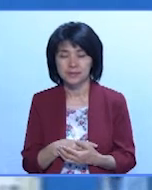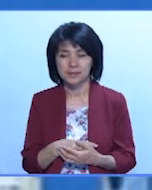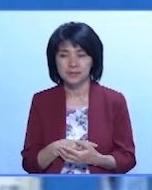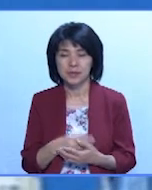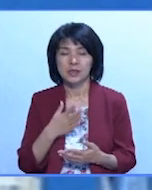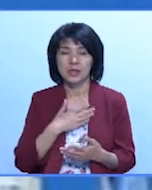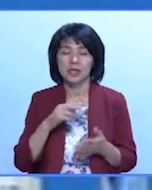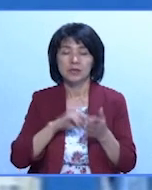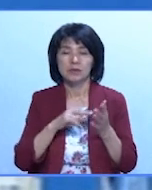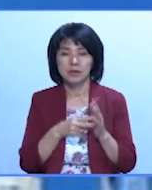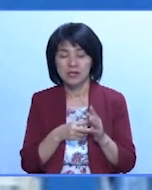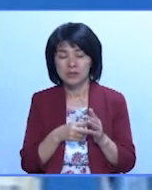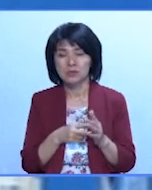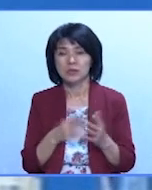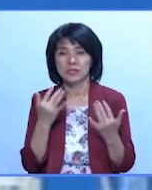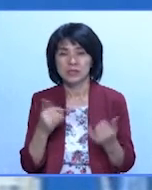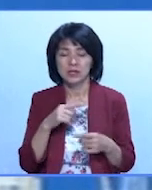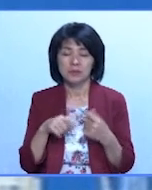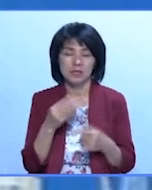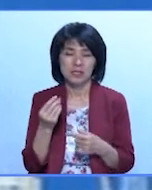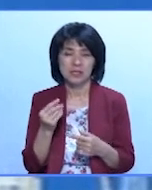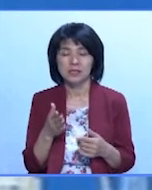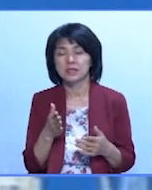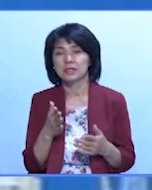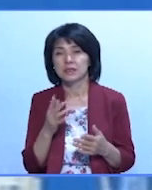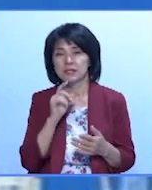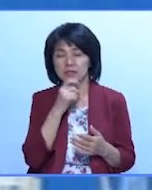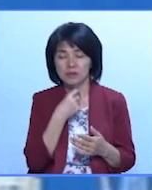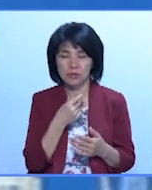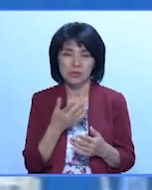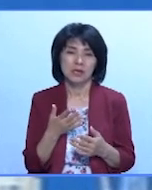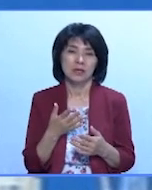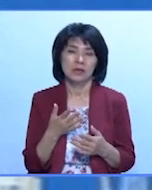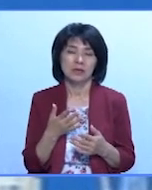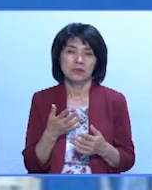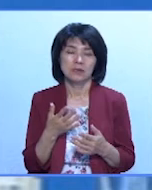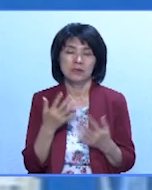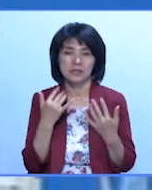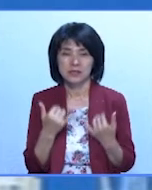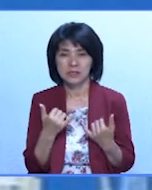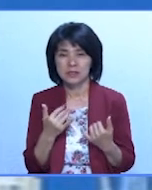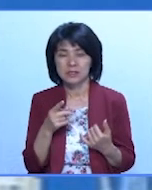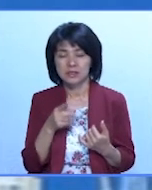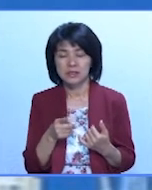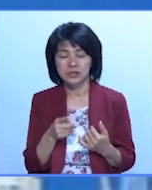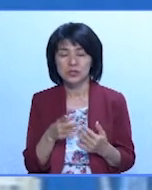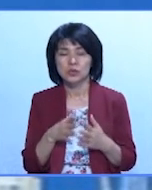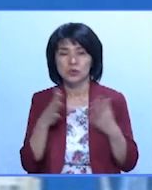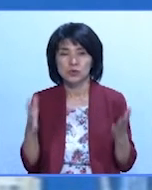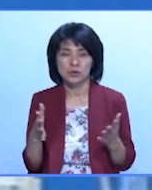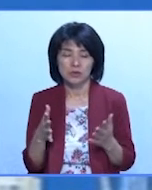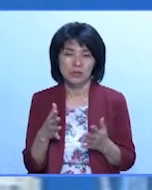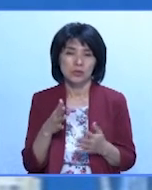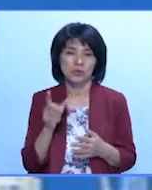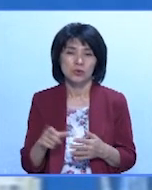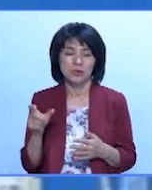Біздің жоспарымыз бойынша бизнестің жол картасы мен қарапайым заттар экономикасы бағдарламасы бойынша 1 мыңнан астам кәсіпкер қолдау